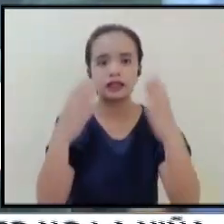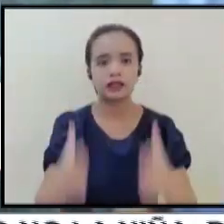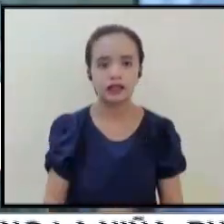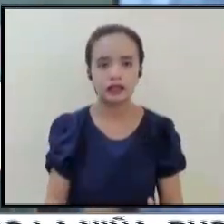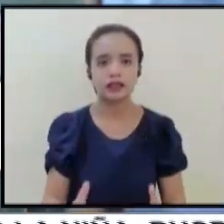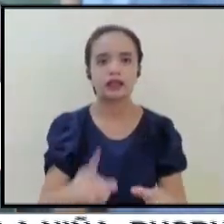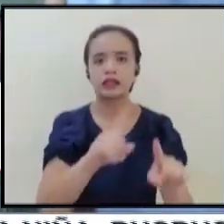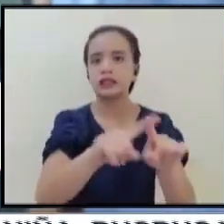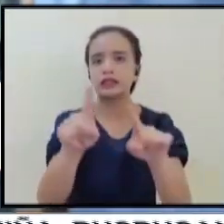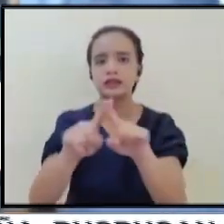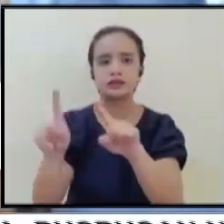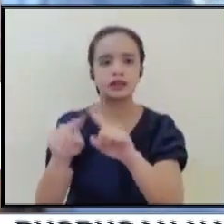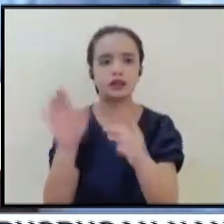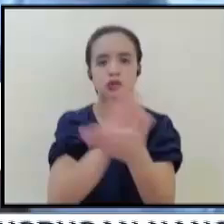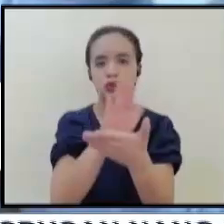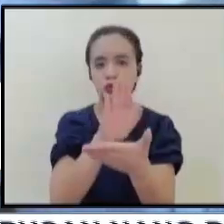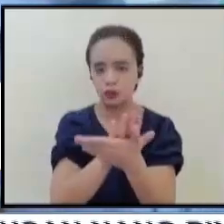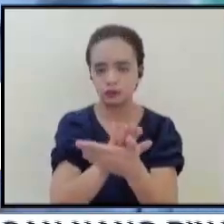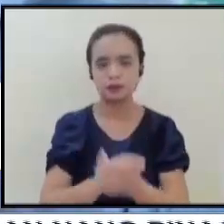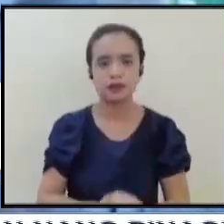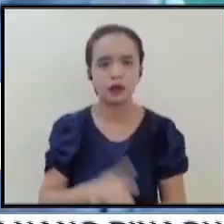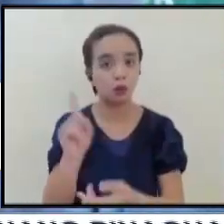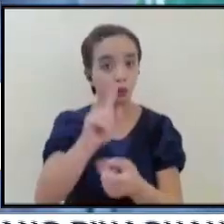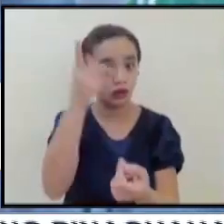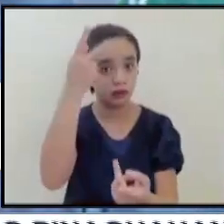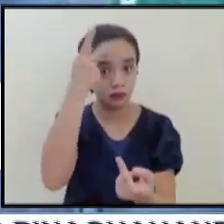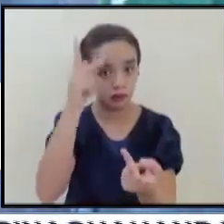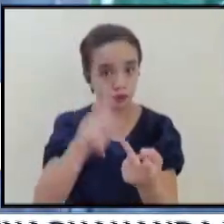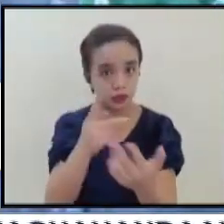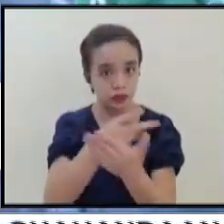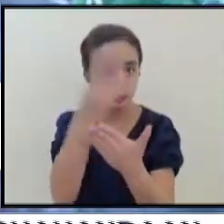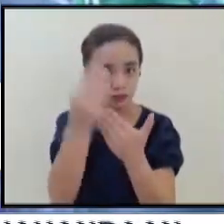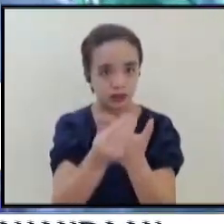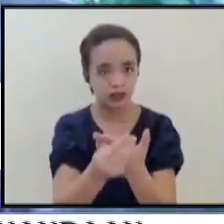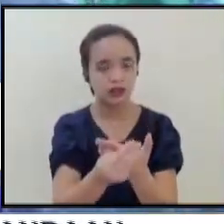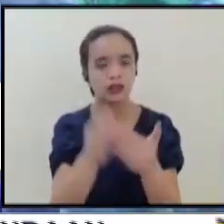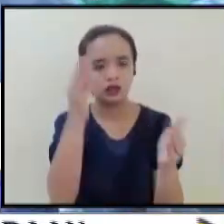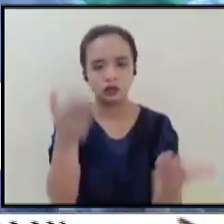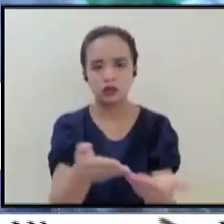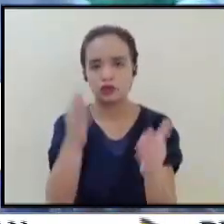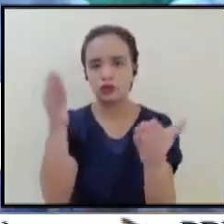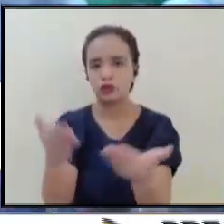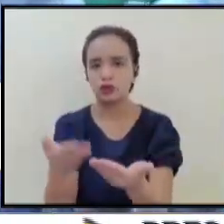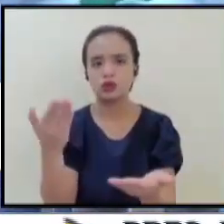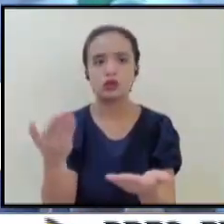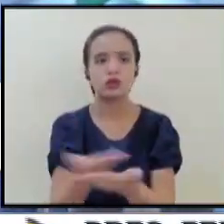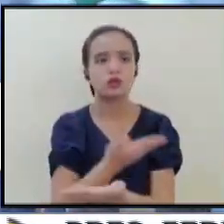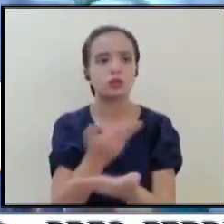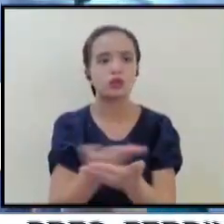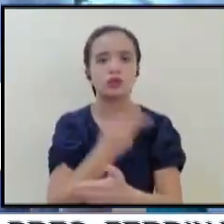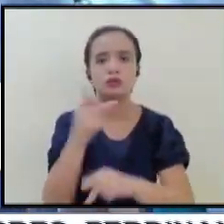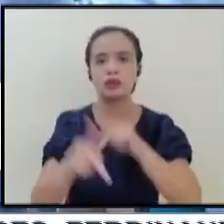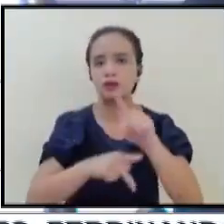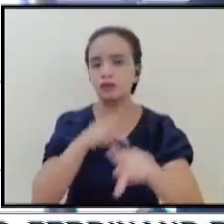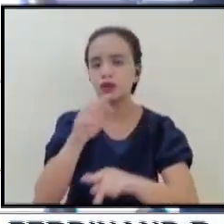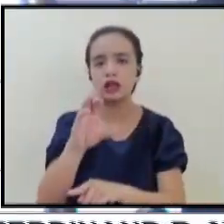bansa. Layo ng programa ang magpakilala ng ibang mukha sa ROTC na hindi lamang usaping